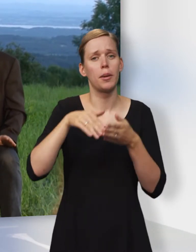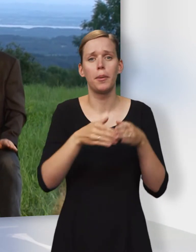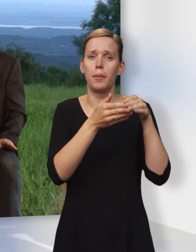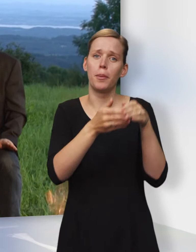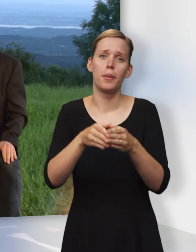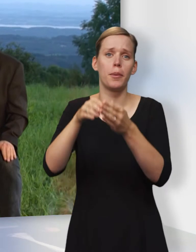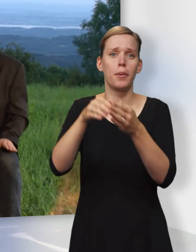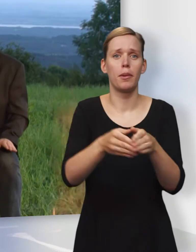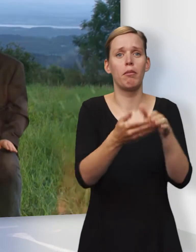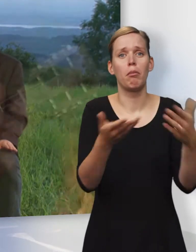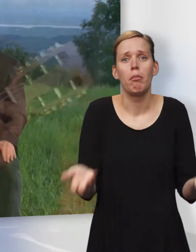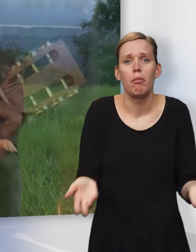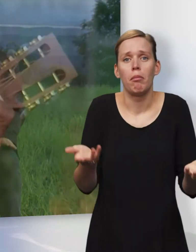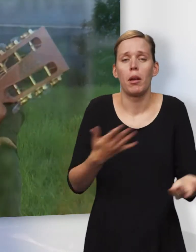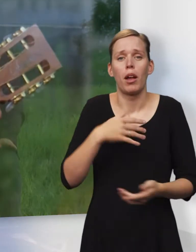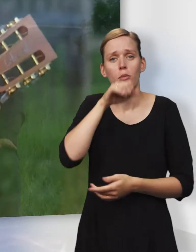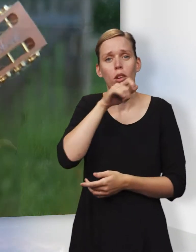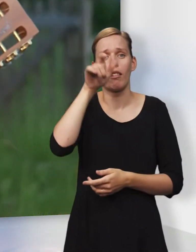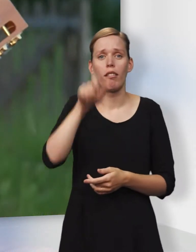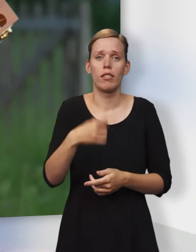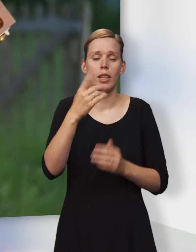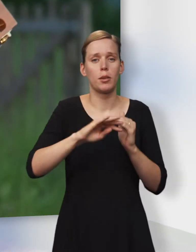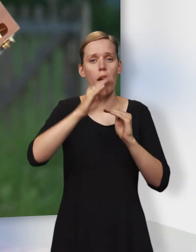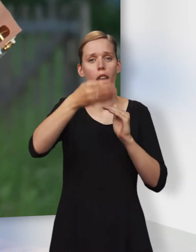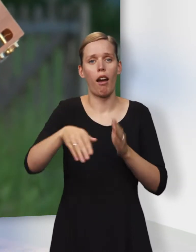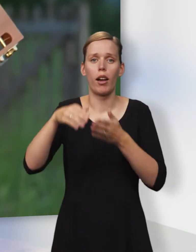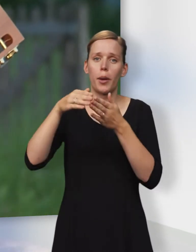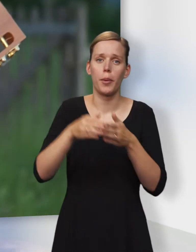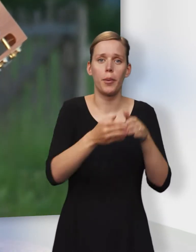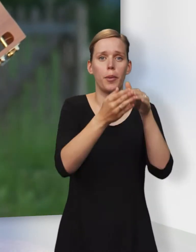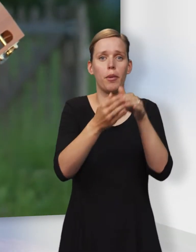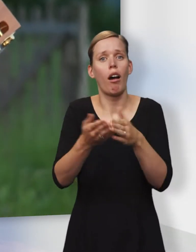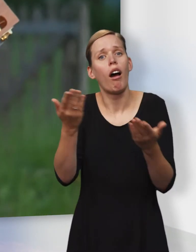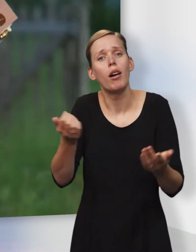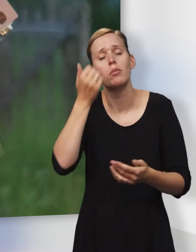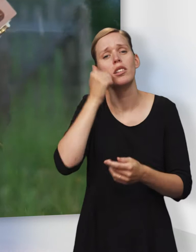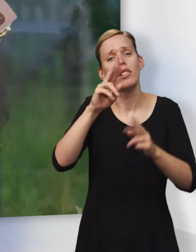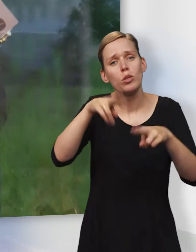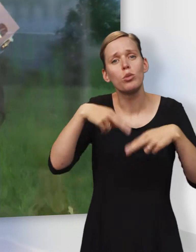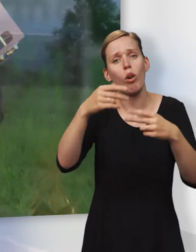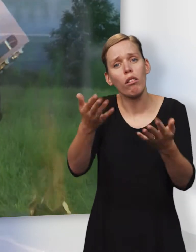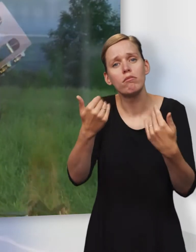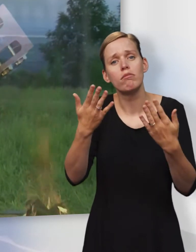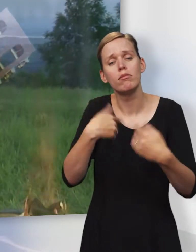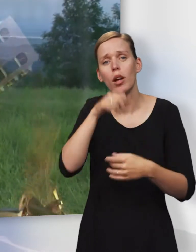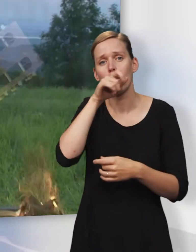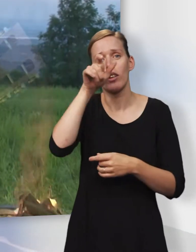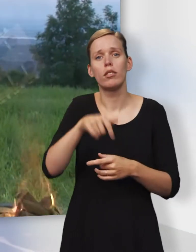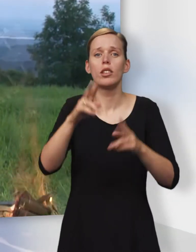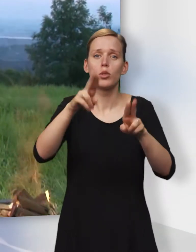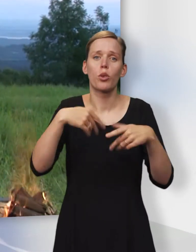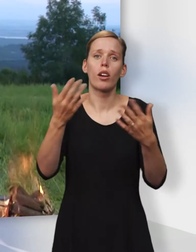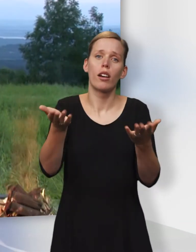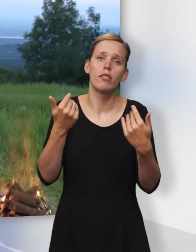sea. My body is over the ocean. Oh, bring back my body to